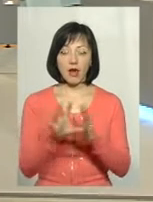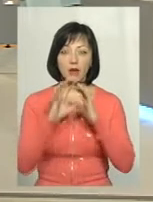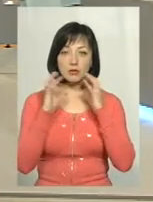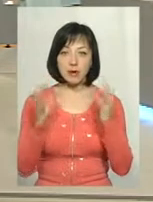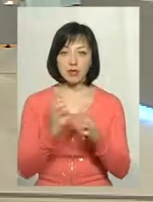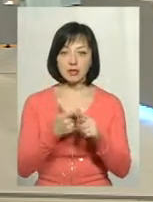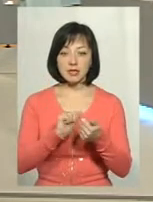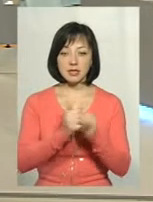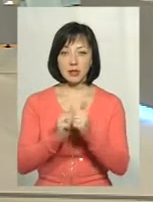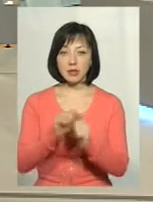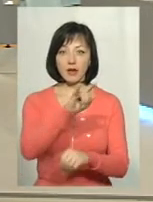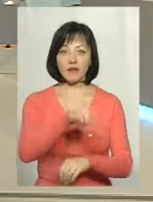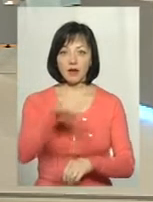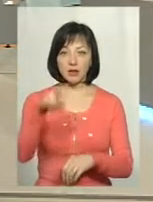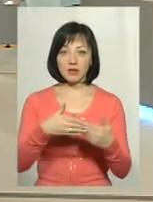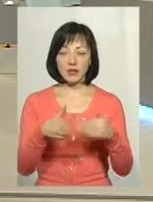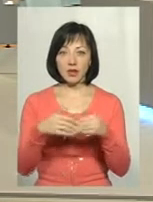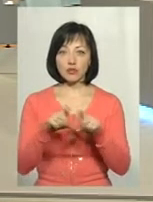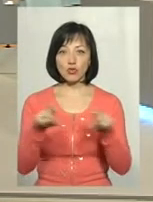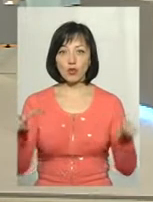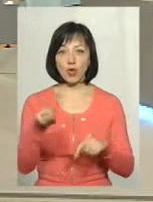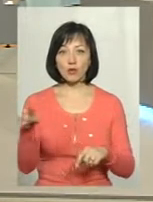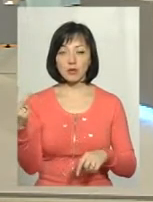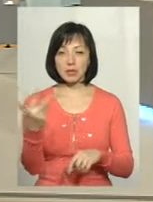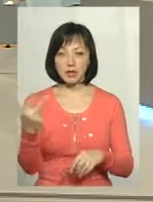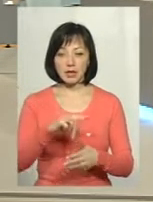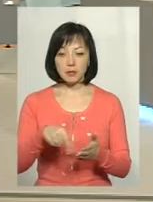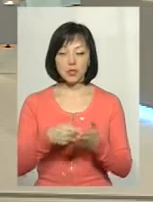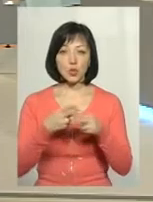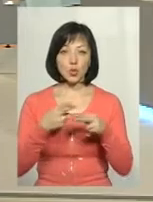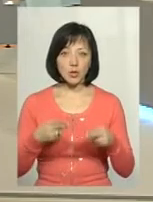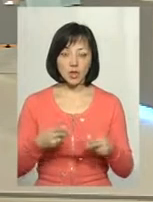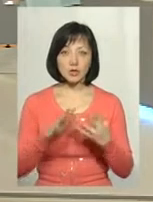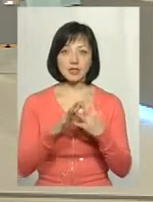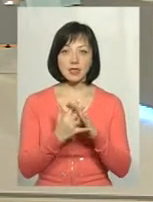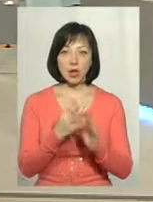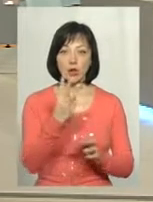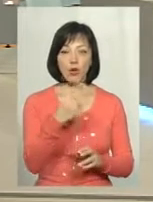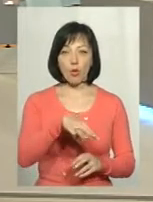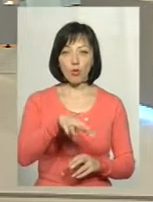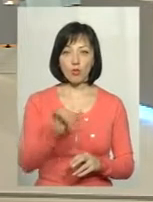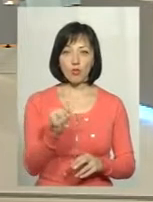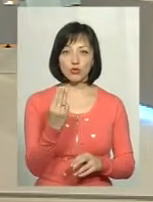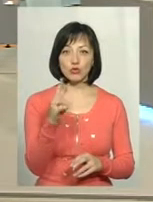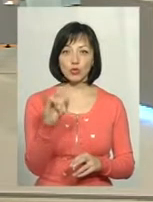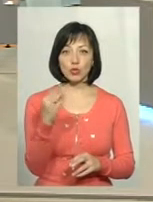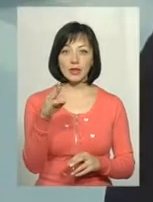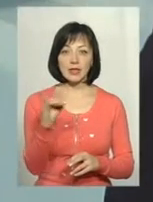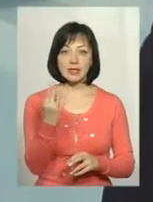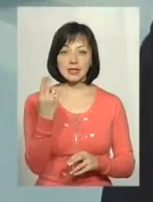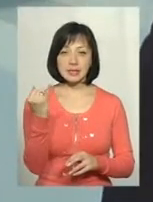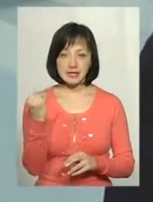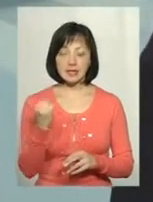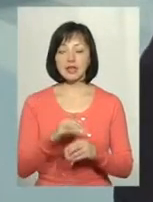енергозбереження, це заміна вікон дверей школа номер 3 місто Дунаївці, село Мушкутинці, яке є поряд 5 кілометрів від